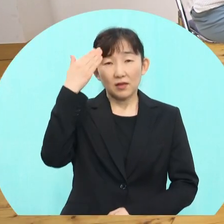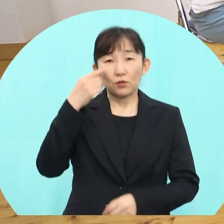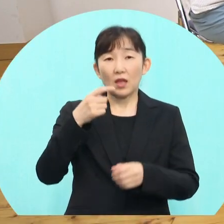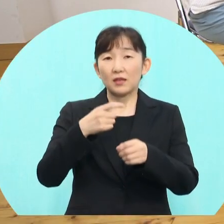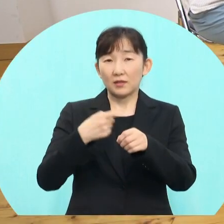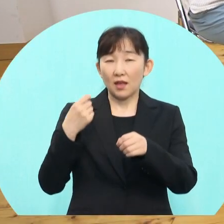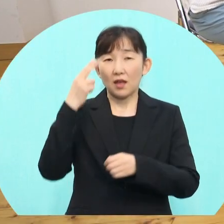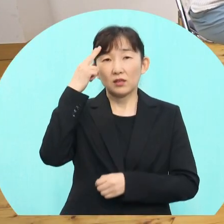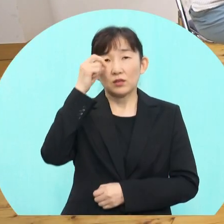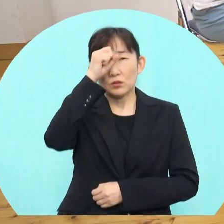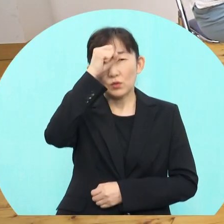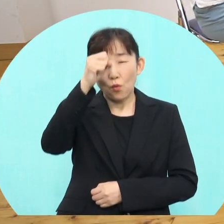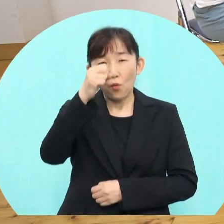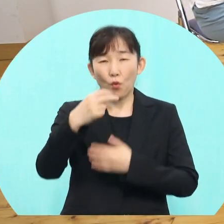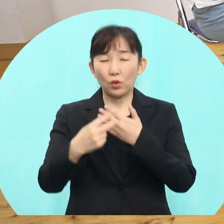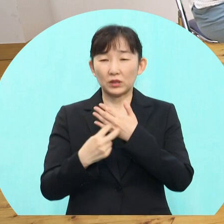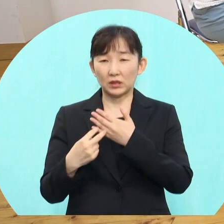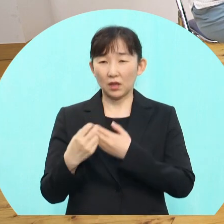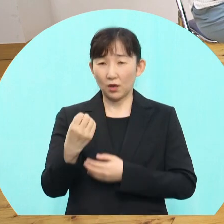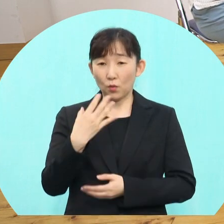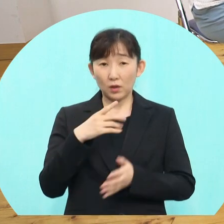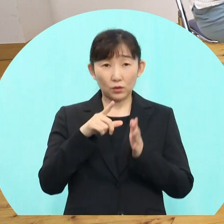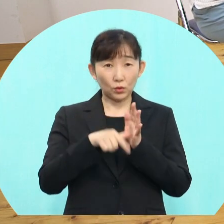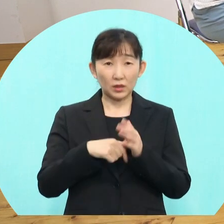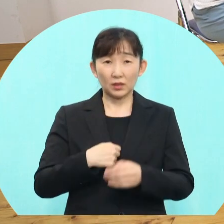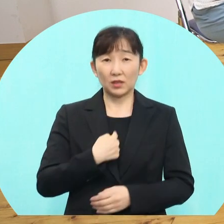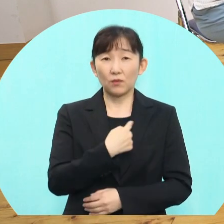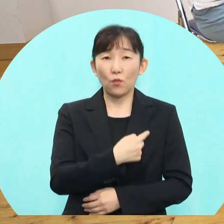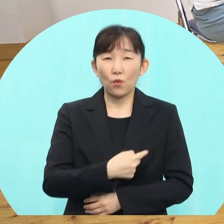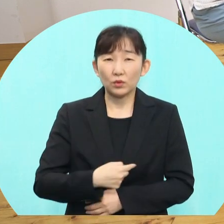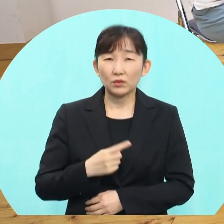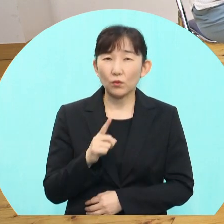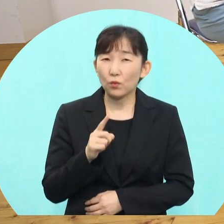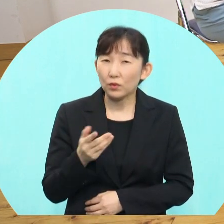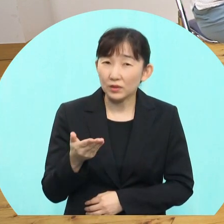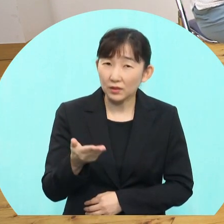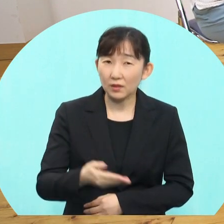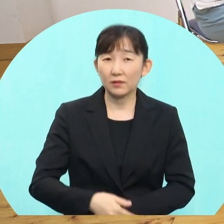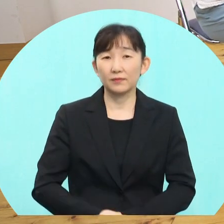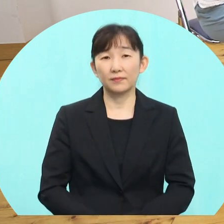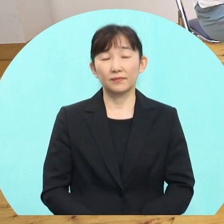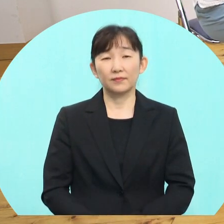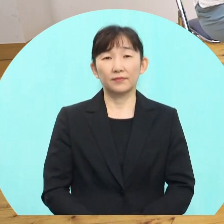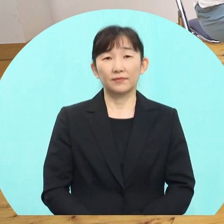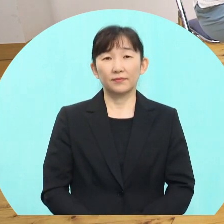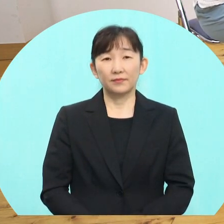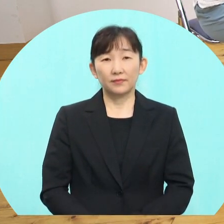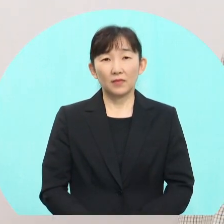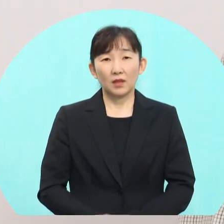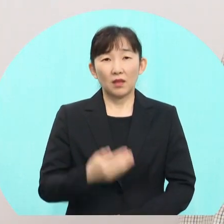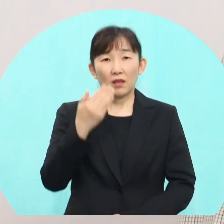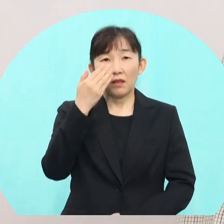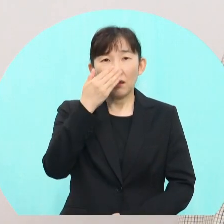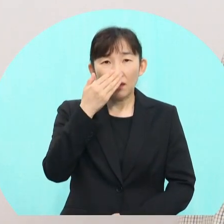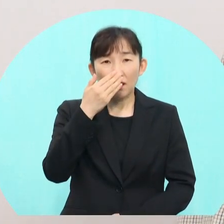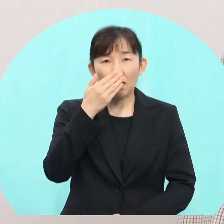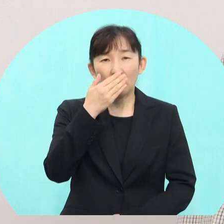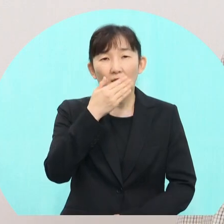若年性認知症と診断された時のお気持ちはいかがだったですか？